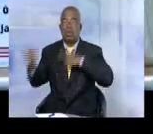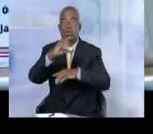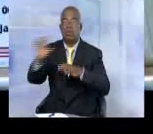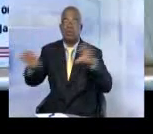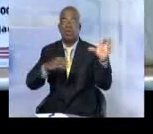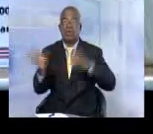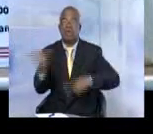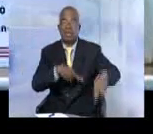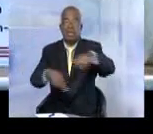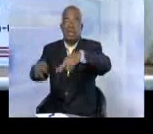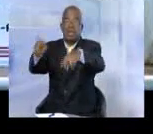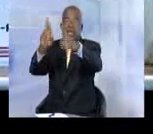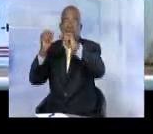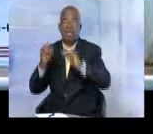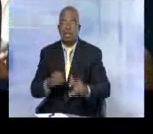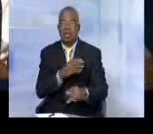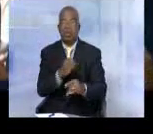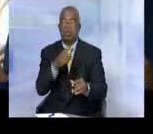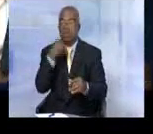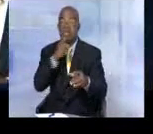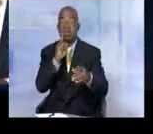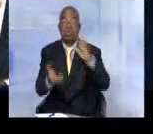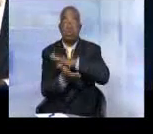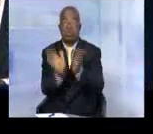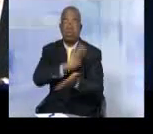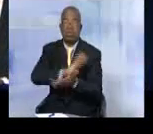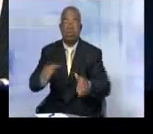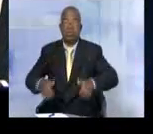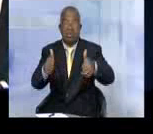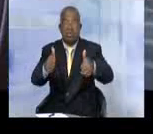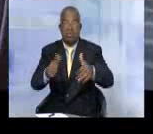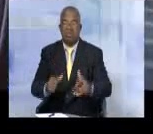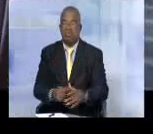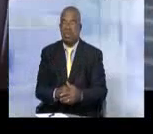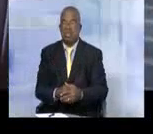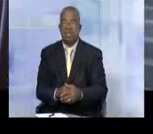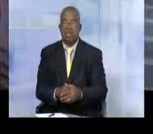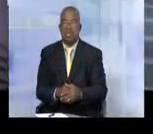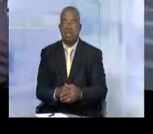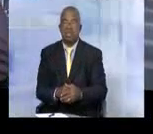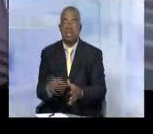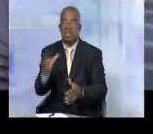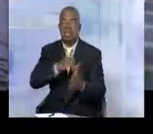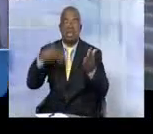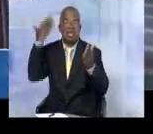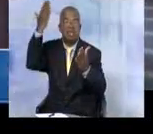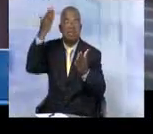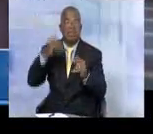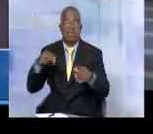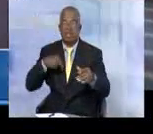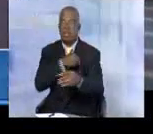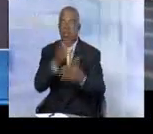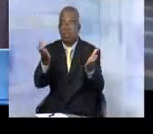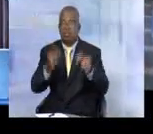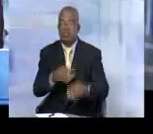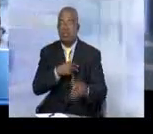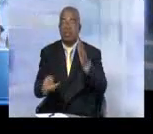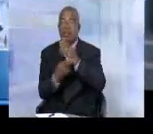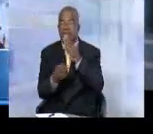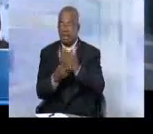à Abidjan. Il a insisté sur l'importance de cette célébration. Les perspectives, nous voulons une banque encore plus